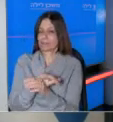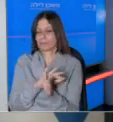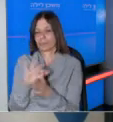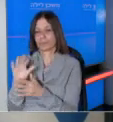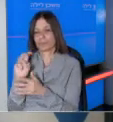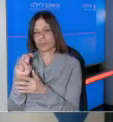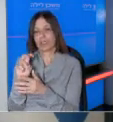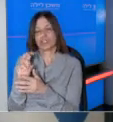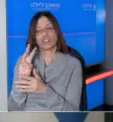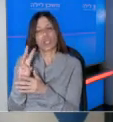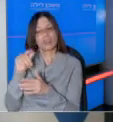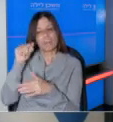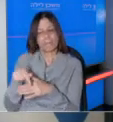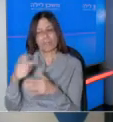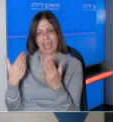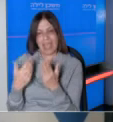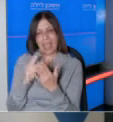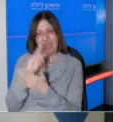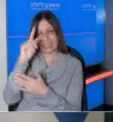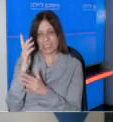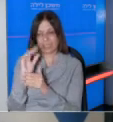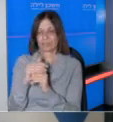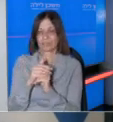עמיחי שטיין, כאן 11.